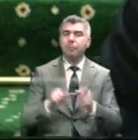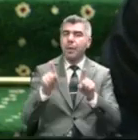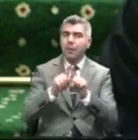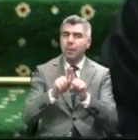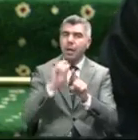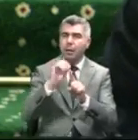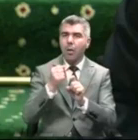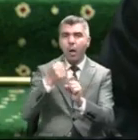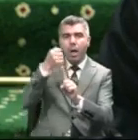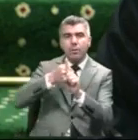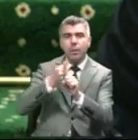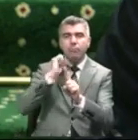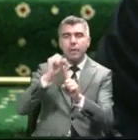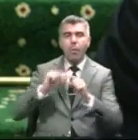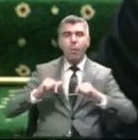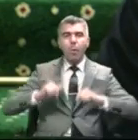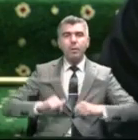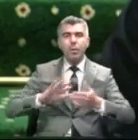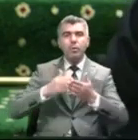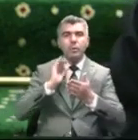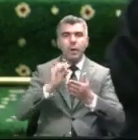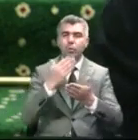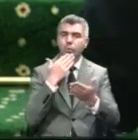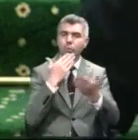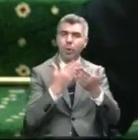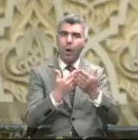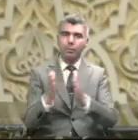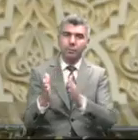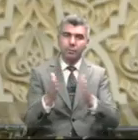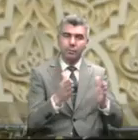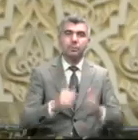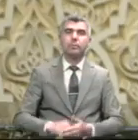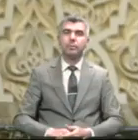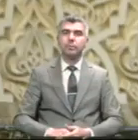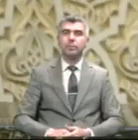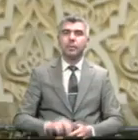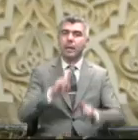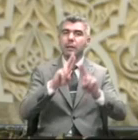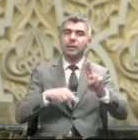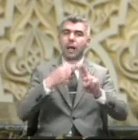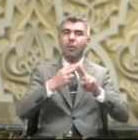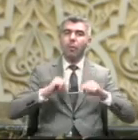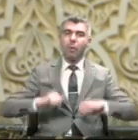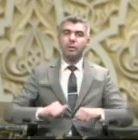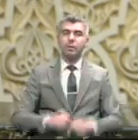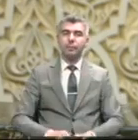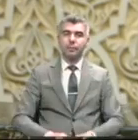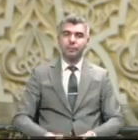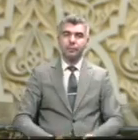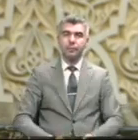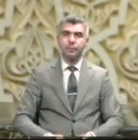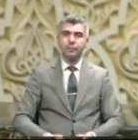تمرسكم وحينتكم في الموضوع شكرا لكم الكلمه الان السيد الوزير